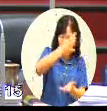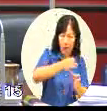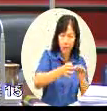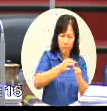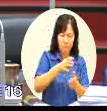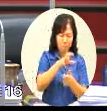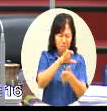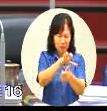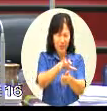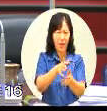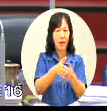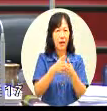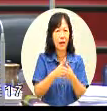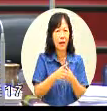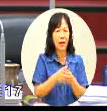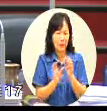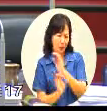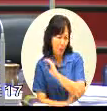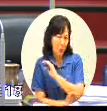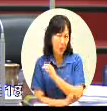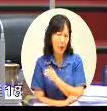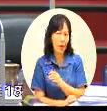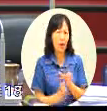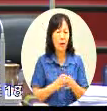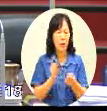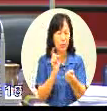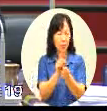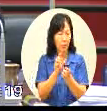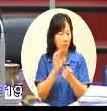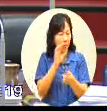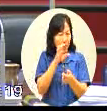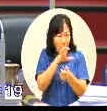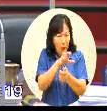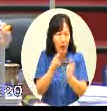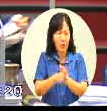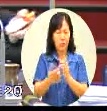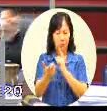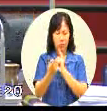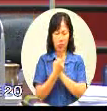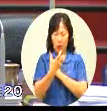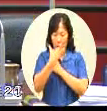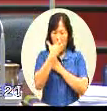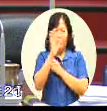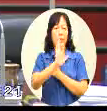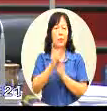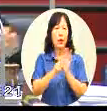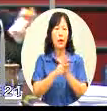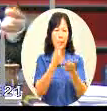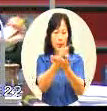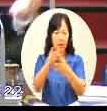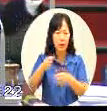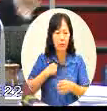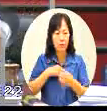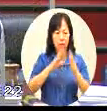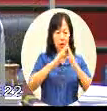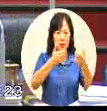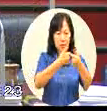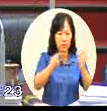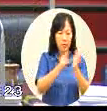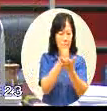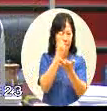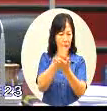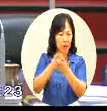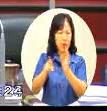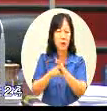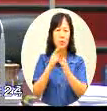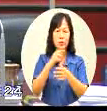压，施压跟你施压，或跟议员施压。啊，你嘛，大家嘛拢知影，阮议员、双计、建商、大